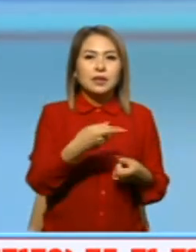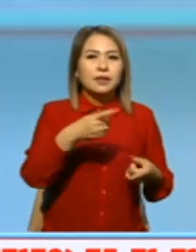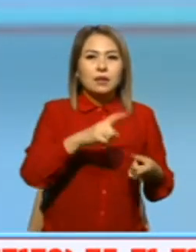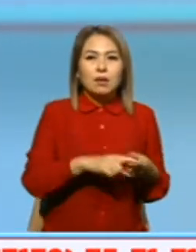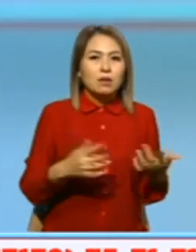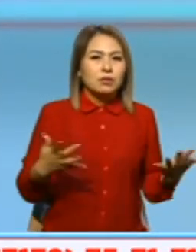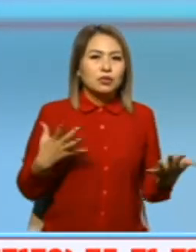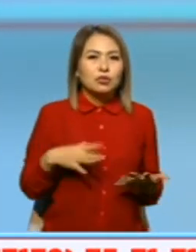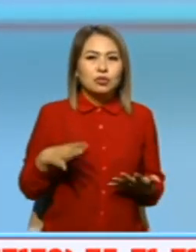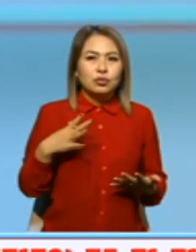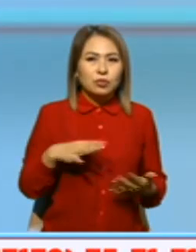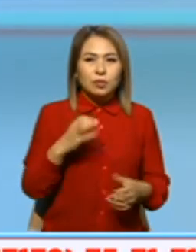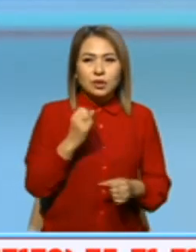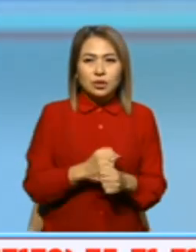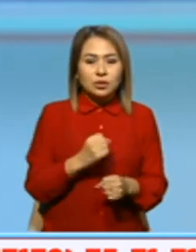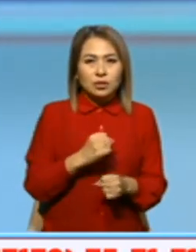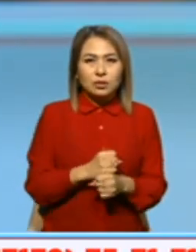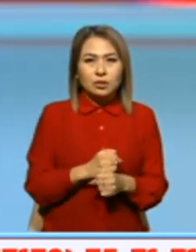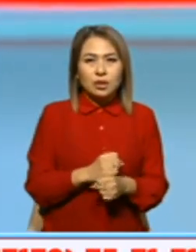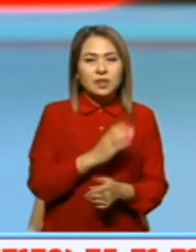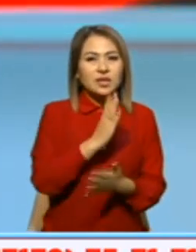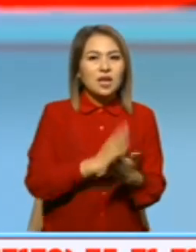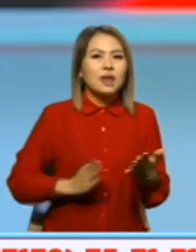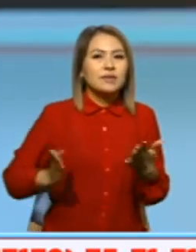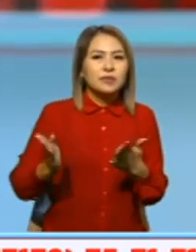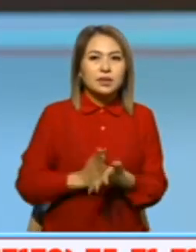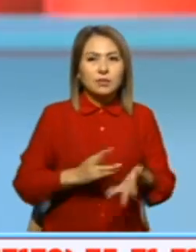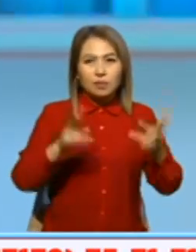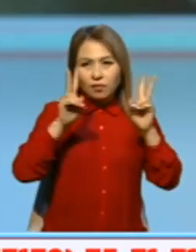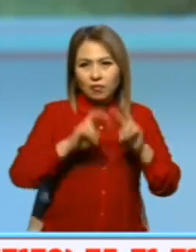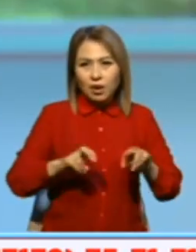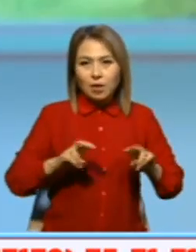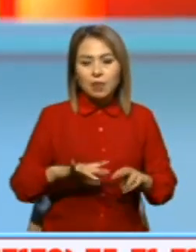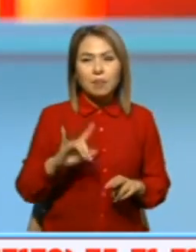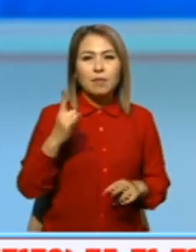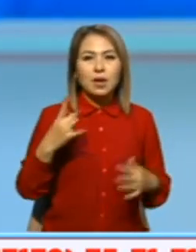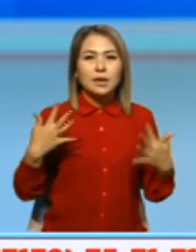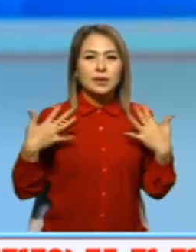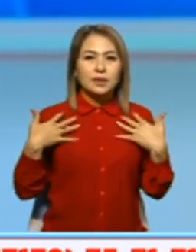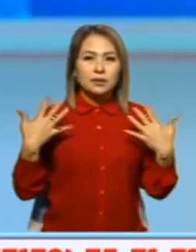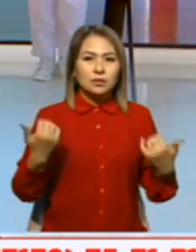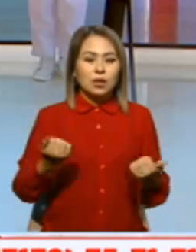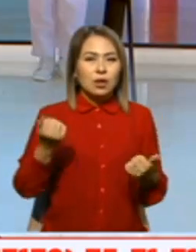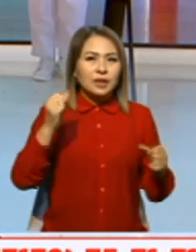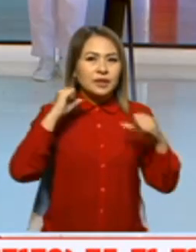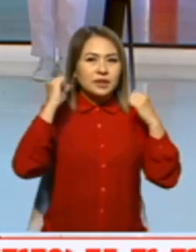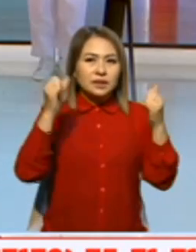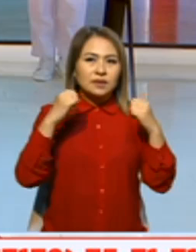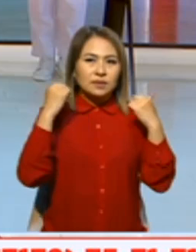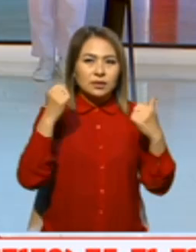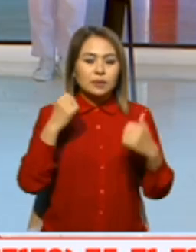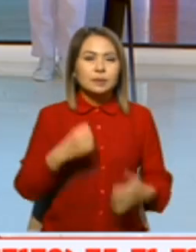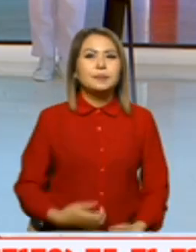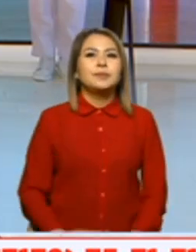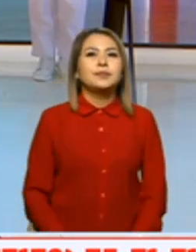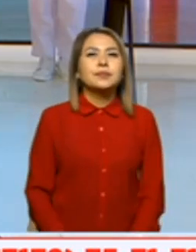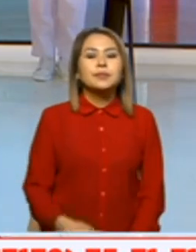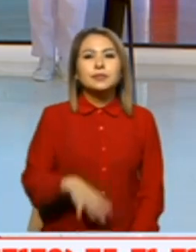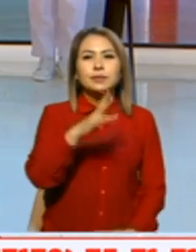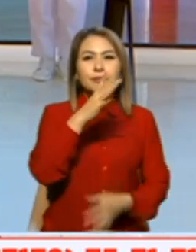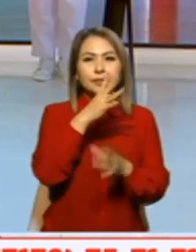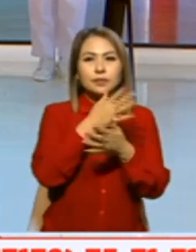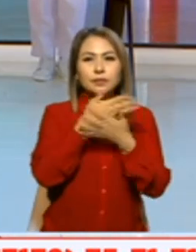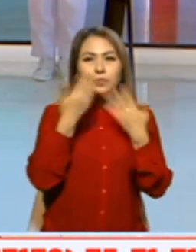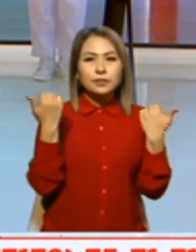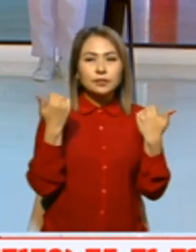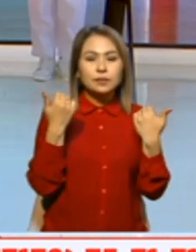дейміз? Немесе мүлде медициналық тексерістің бала денсаулығы үшін маңыздылығынан хабар жоқ болып жатыр, иә? Уақыты